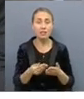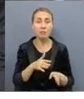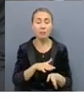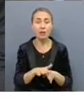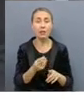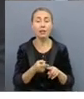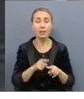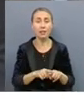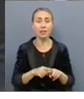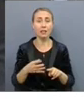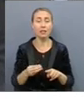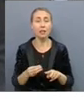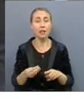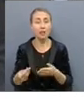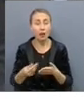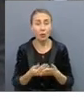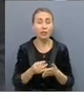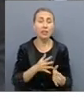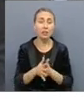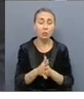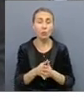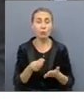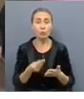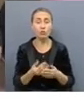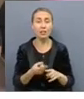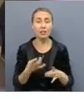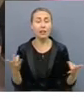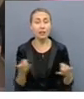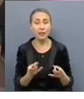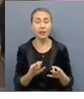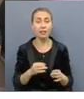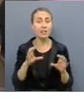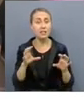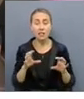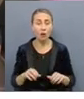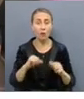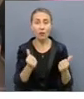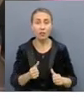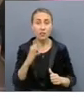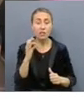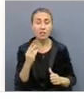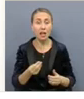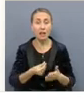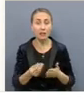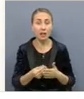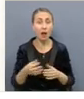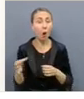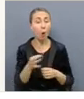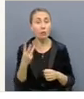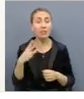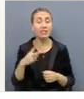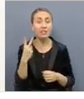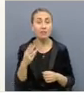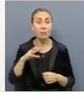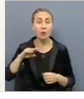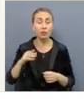над доходами и расходами бюджета, в том числе разобраться с ситуацией с незаконным оформлением социальных выплат. Так, по области 32 миллиона